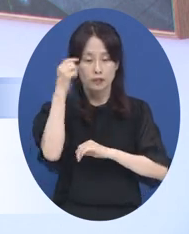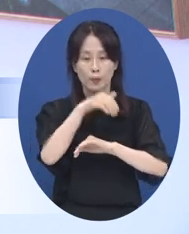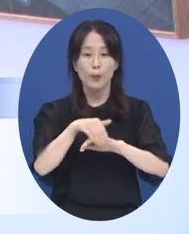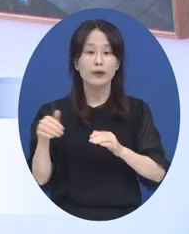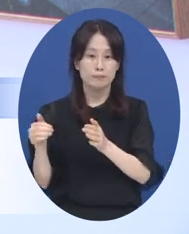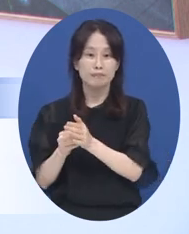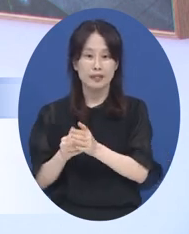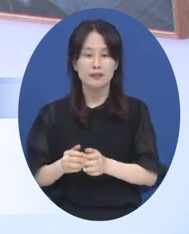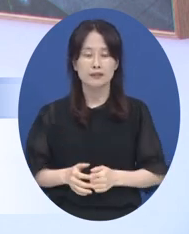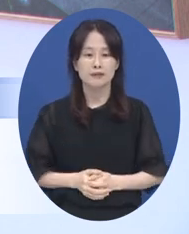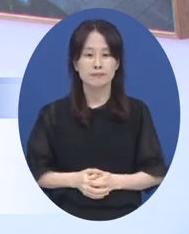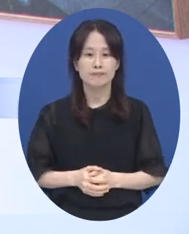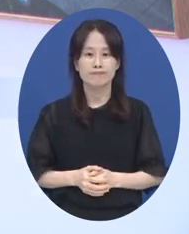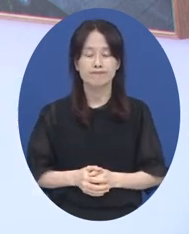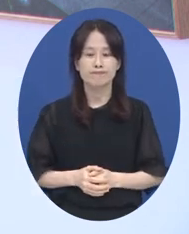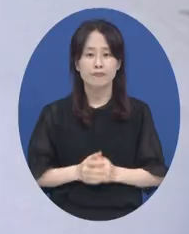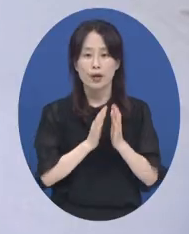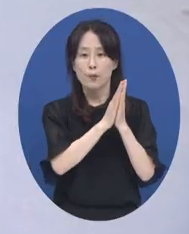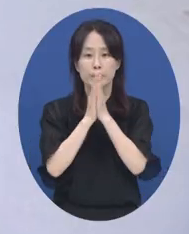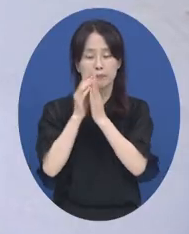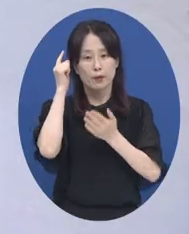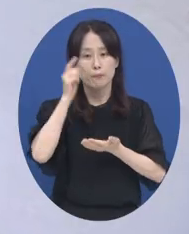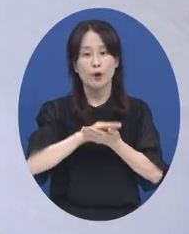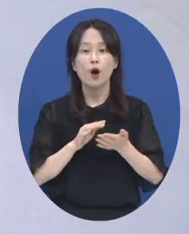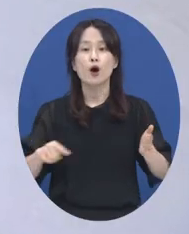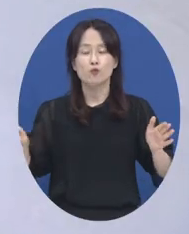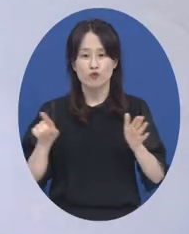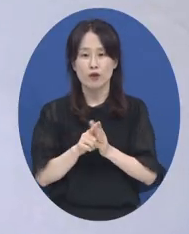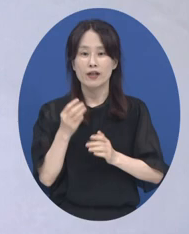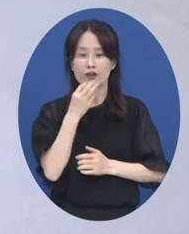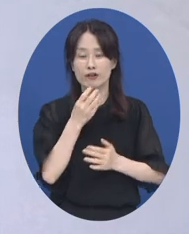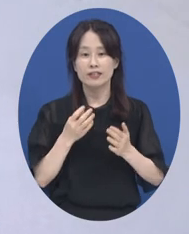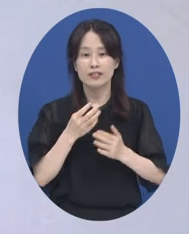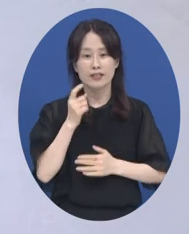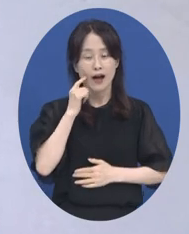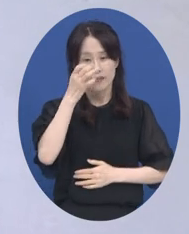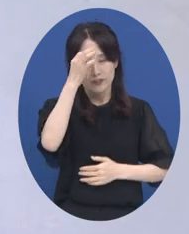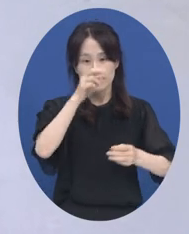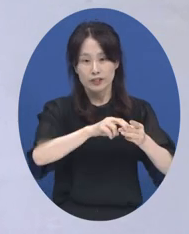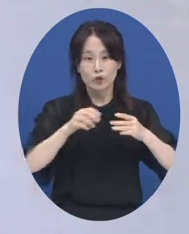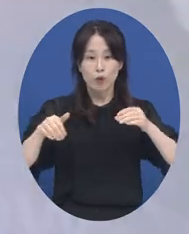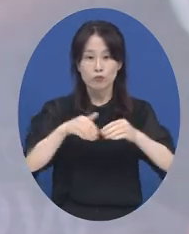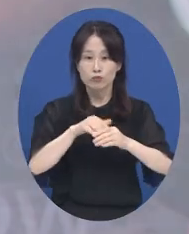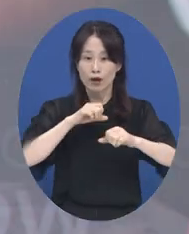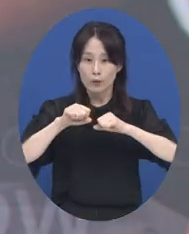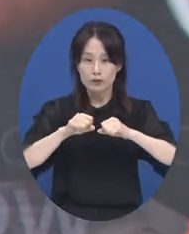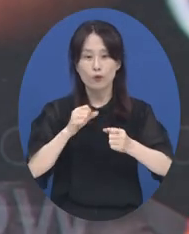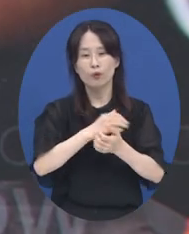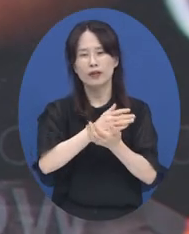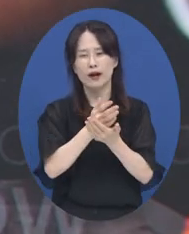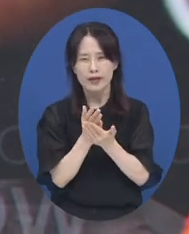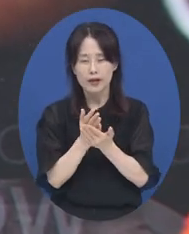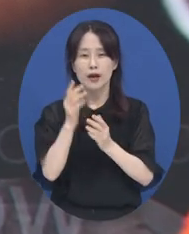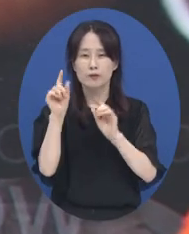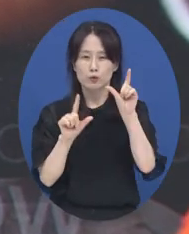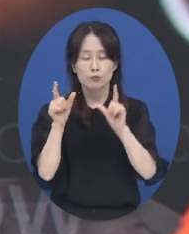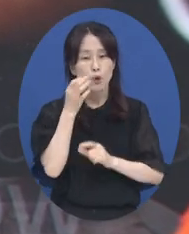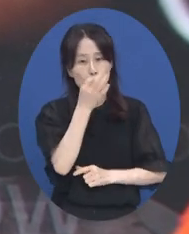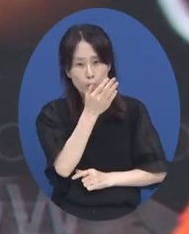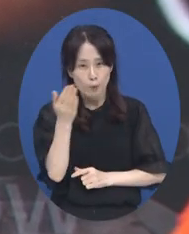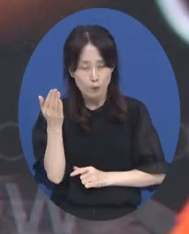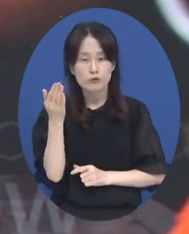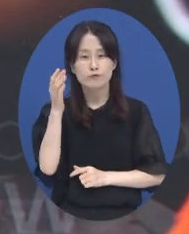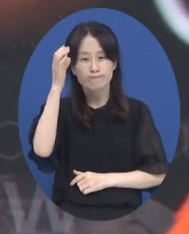나누고자 그런 의미에서 기획을 하게 됐습니다. 미얀마의 평화를 위한 경기 아트센터의 문화활동은 더 다양한